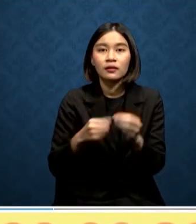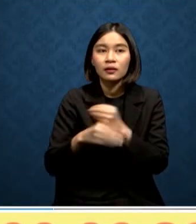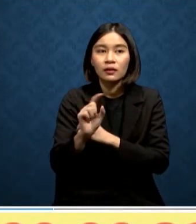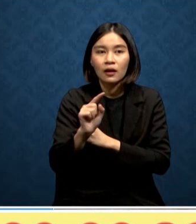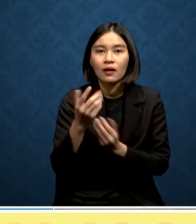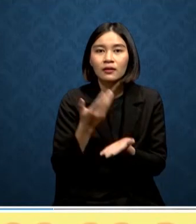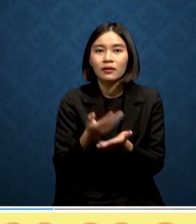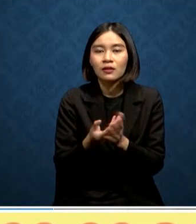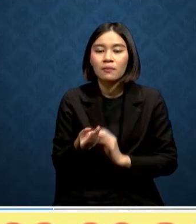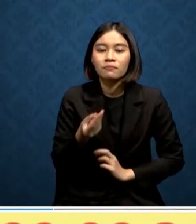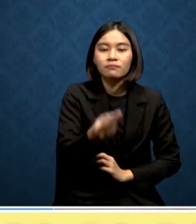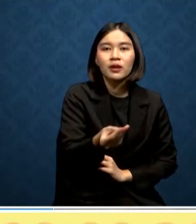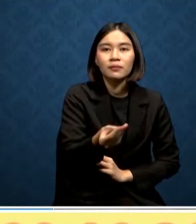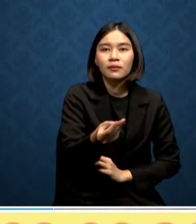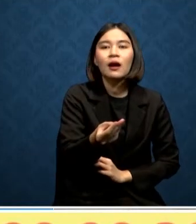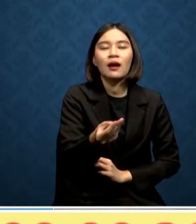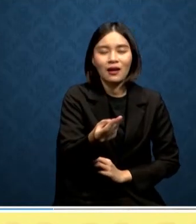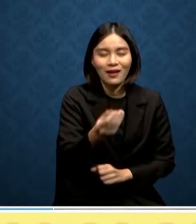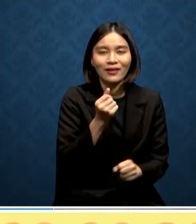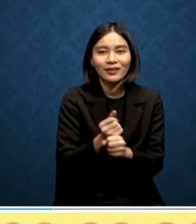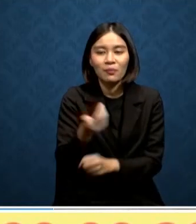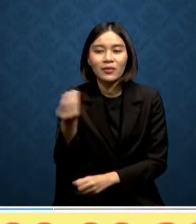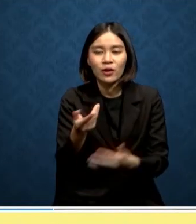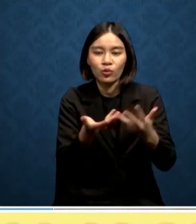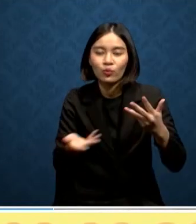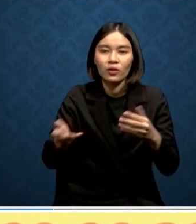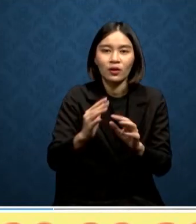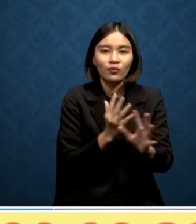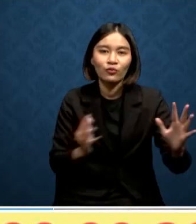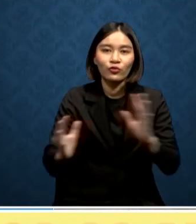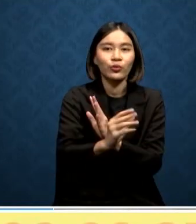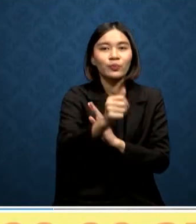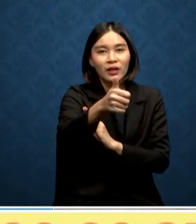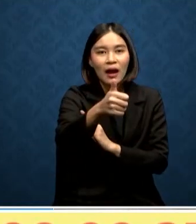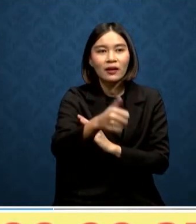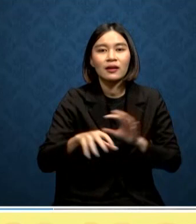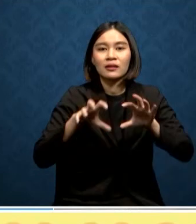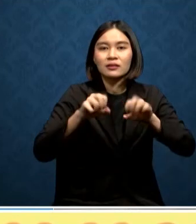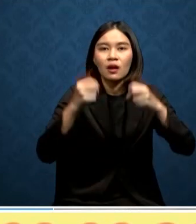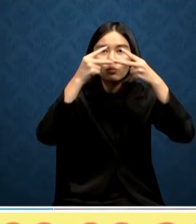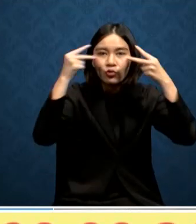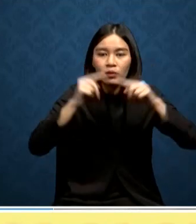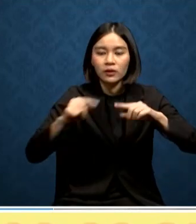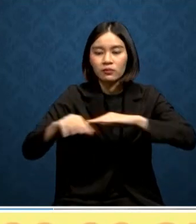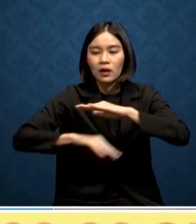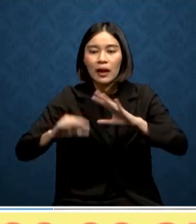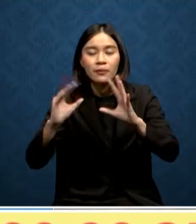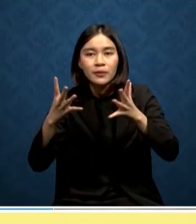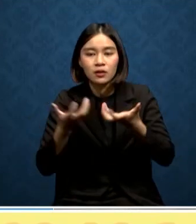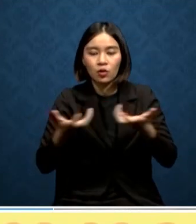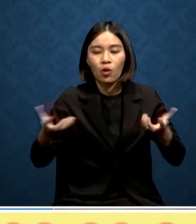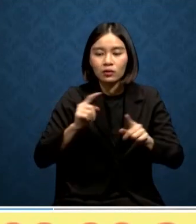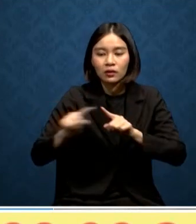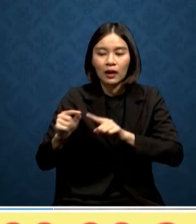จ็ตเข้าไปนิดหน่อยคดีเราอาจจะล้นมาทําเร็วขึ้นจับผู้ร้ายได้หลักฐานอะไรก็ไม่ค่อยมีแต่จับได้เงินของกลางเยอะ